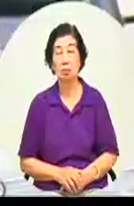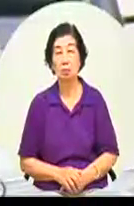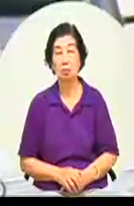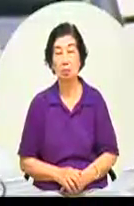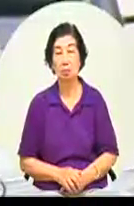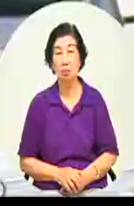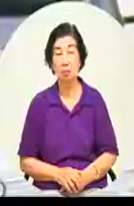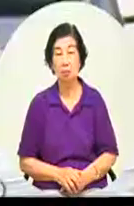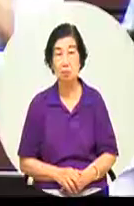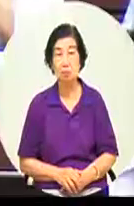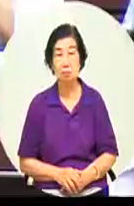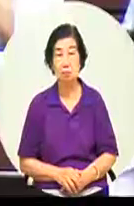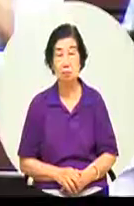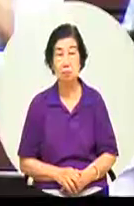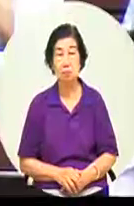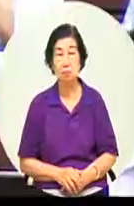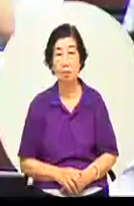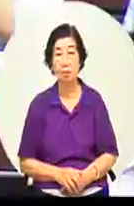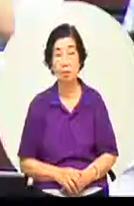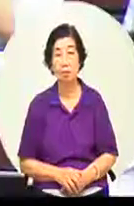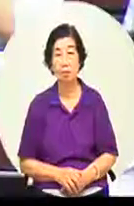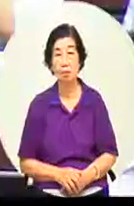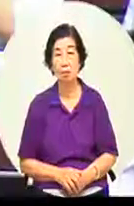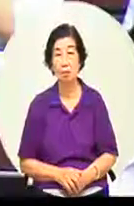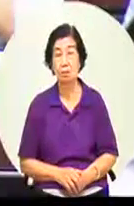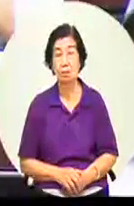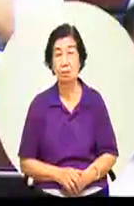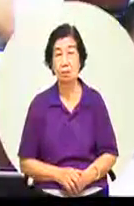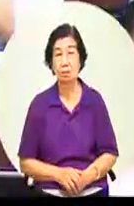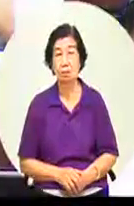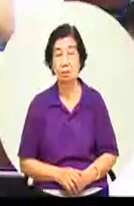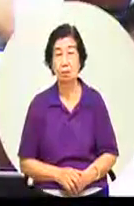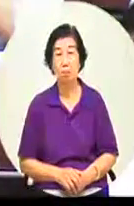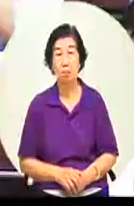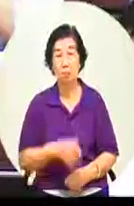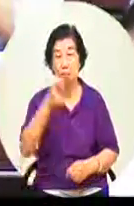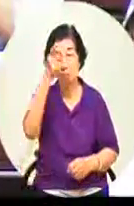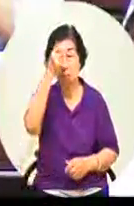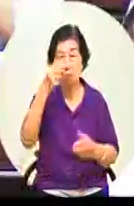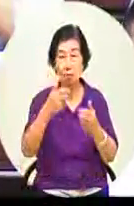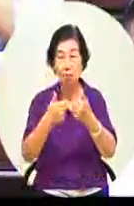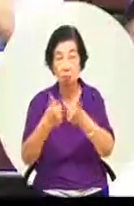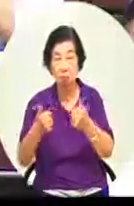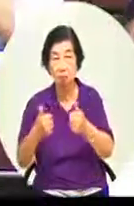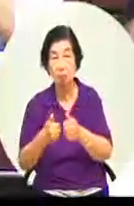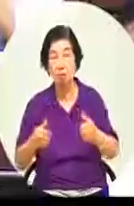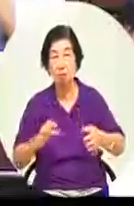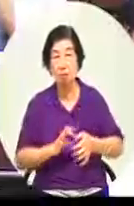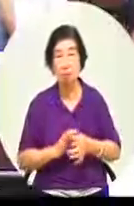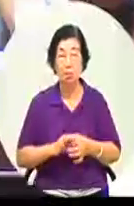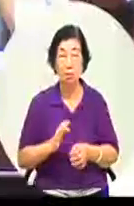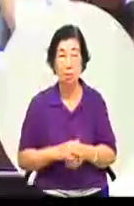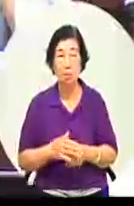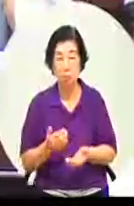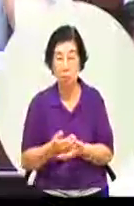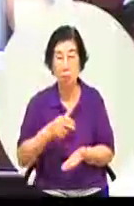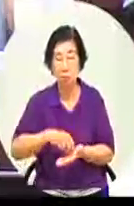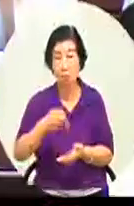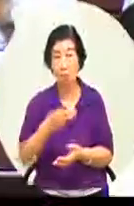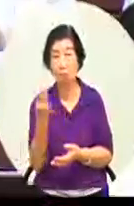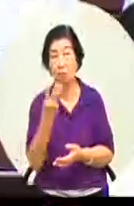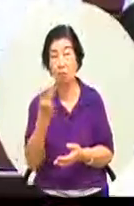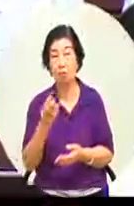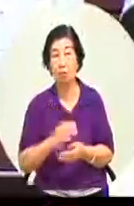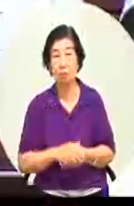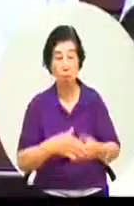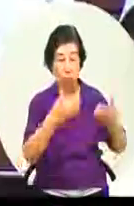复。 好，谢谢主席，谢谢黄议员。那黄议员关心的问题大概刚刚有提到三点，第一个就是陆客减